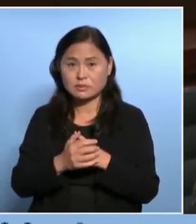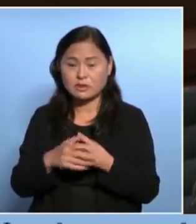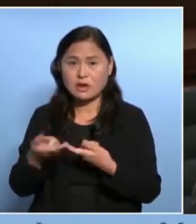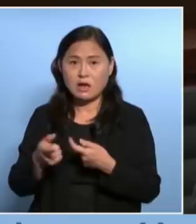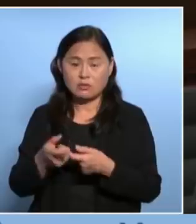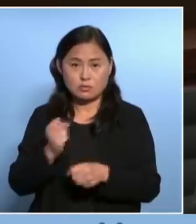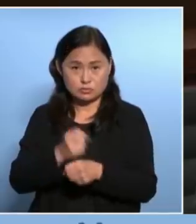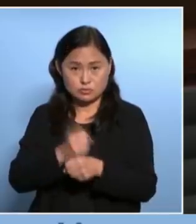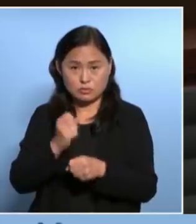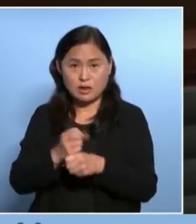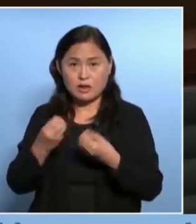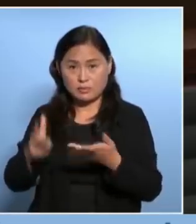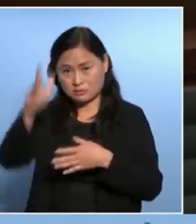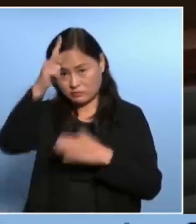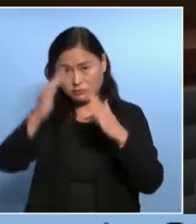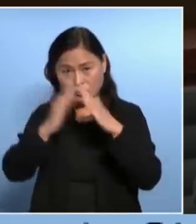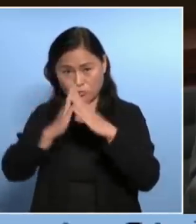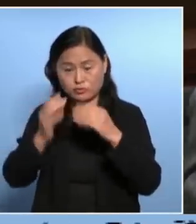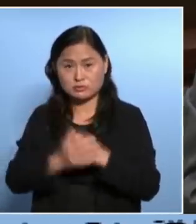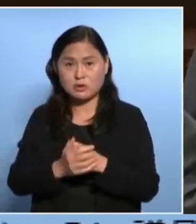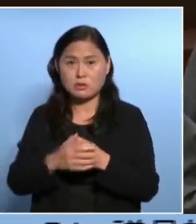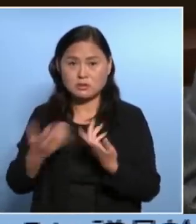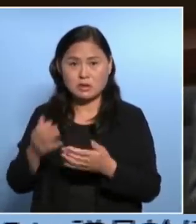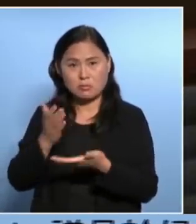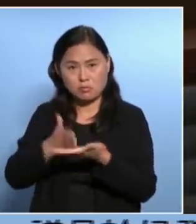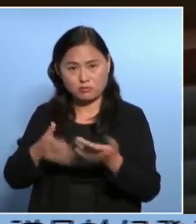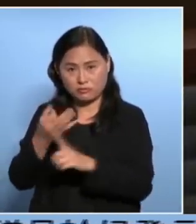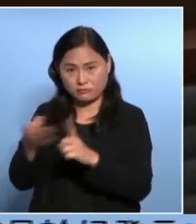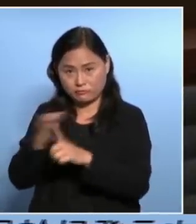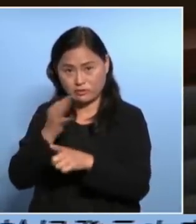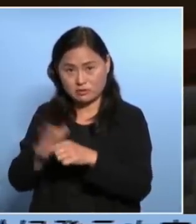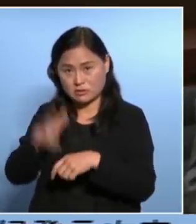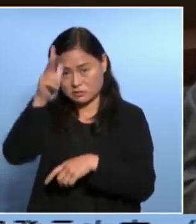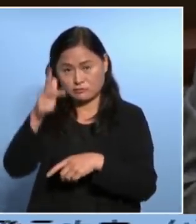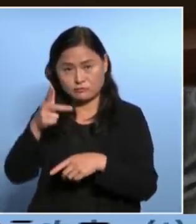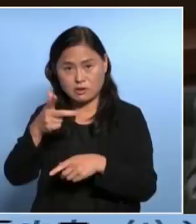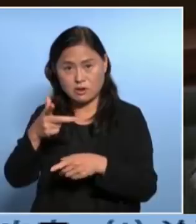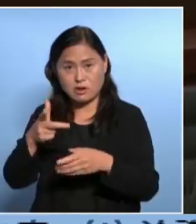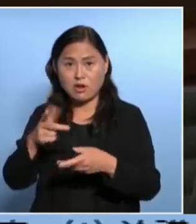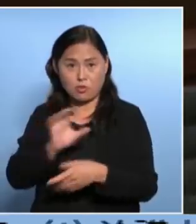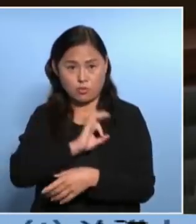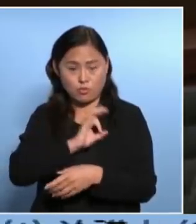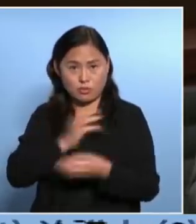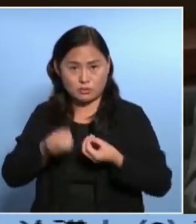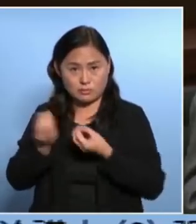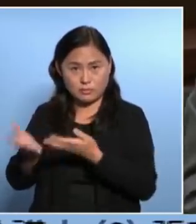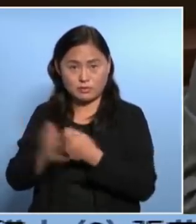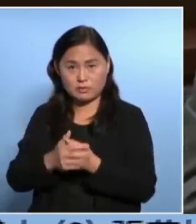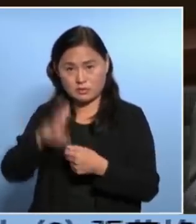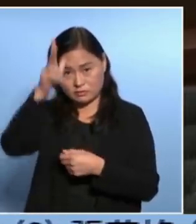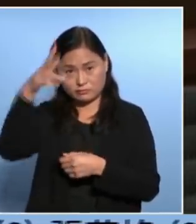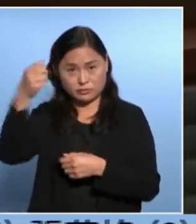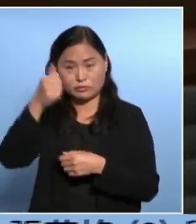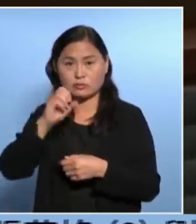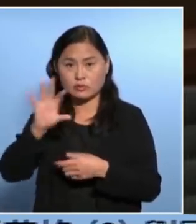府部門使用，也都可能會有部分那些非政府機構呢是有些就是給了他們，當然現在行政長官都說得很清